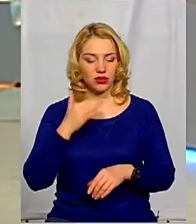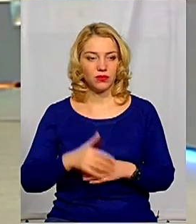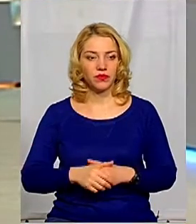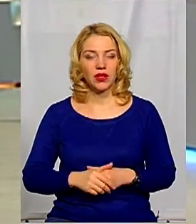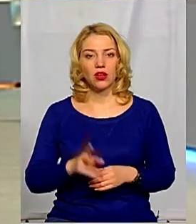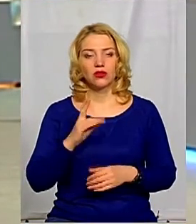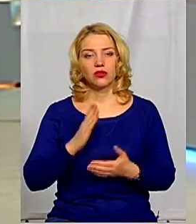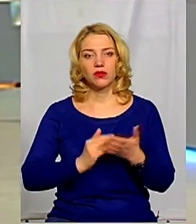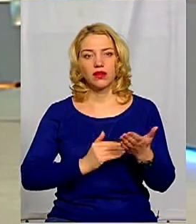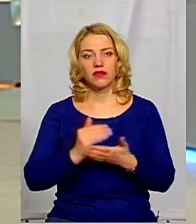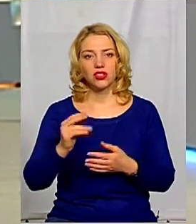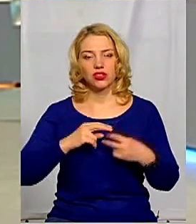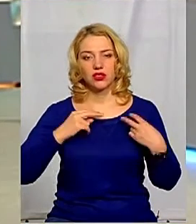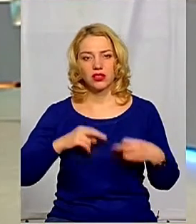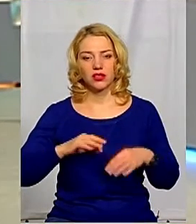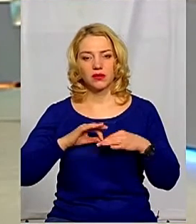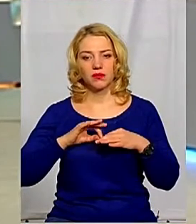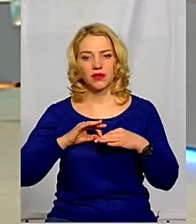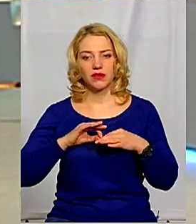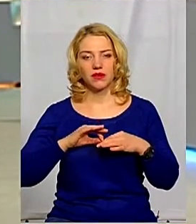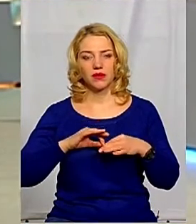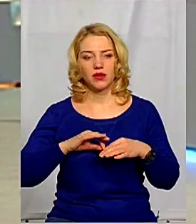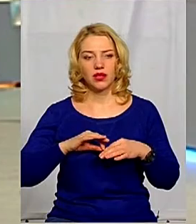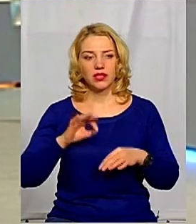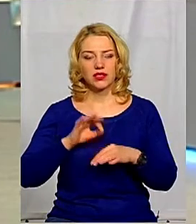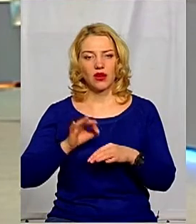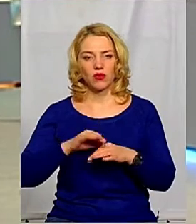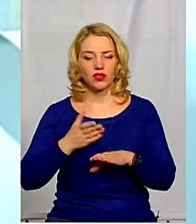скажіть, от хто має вищий ризик перенести захворювання у важкій формі?